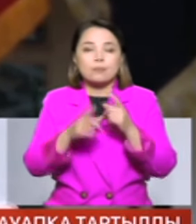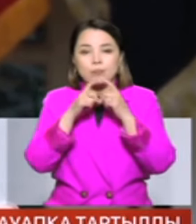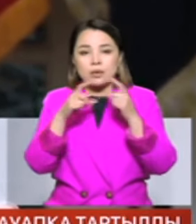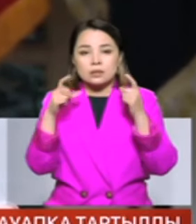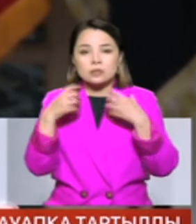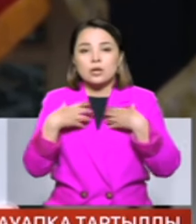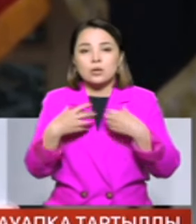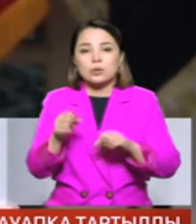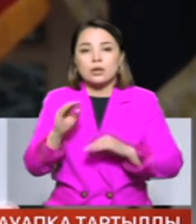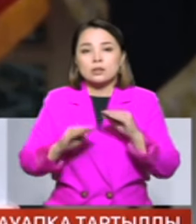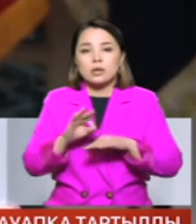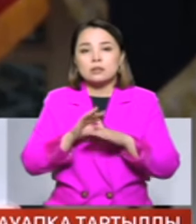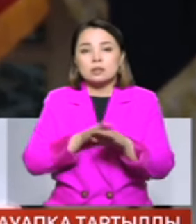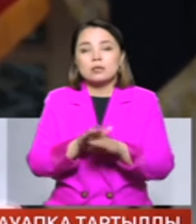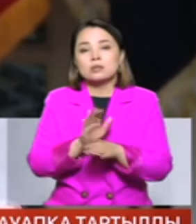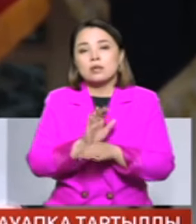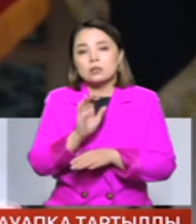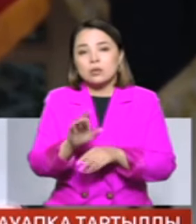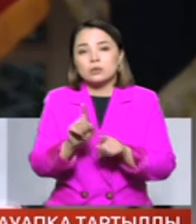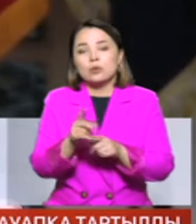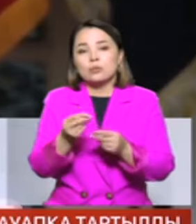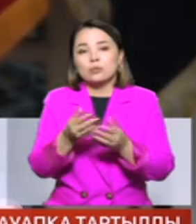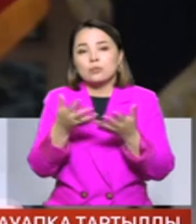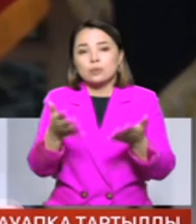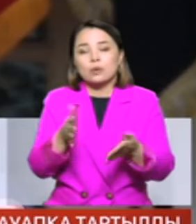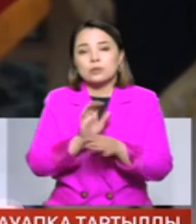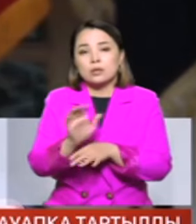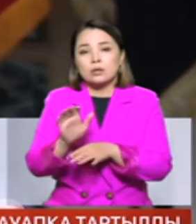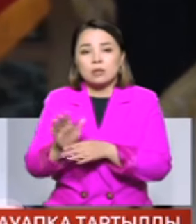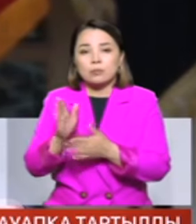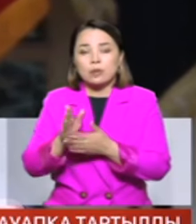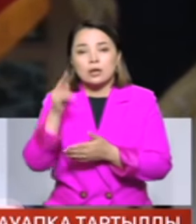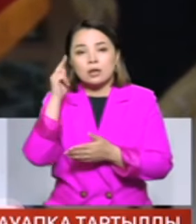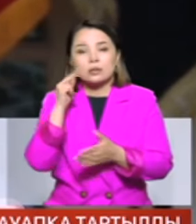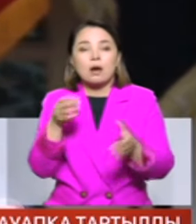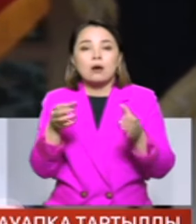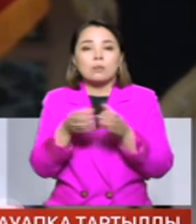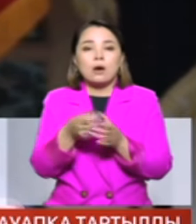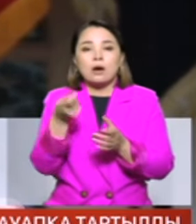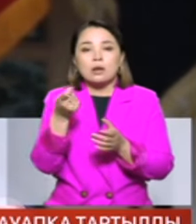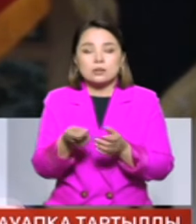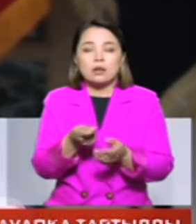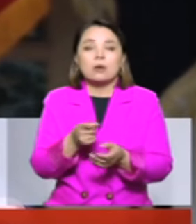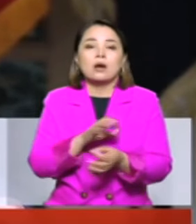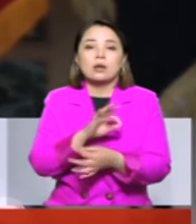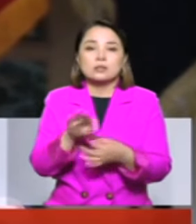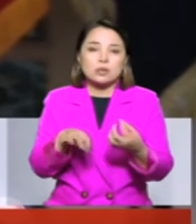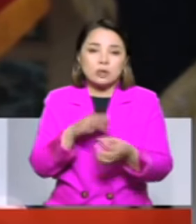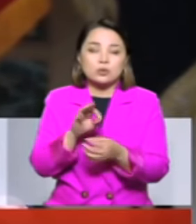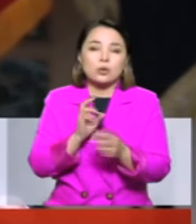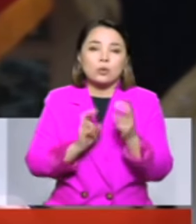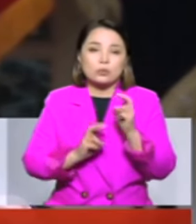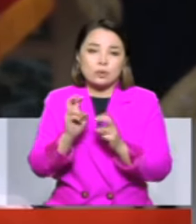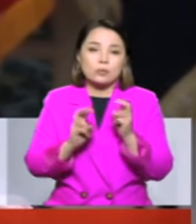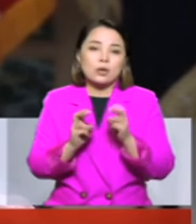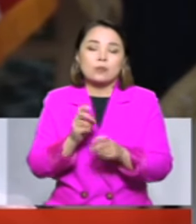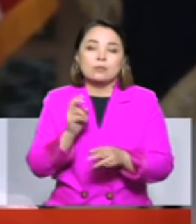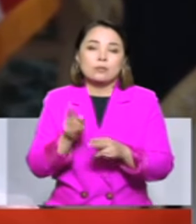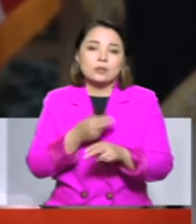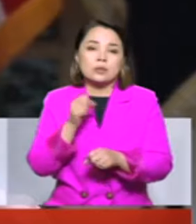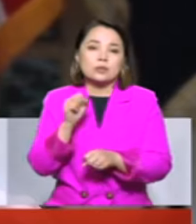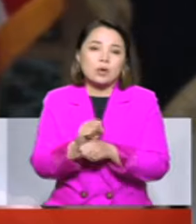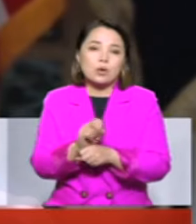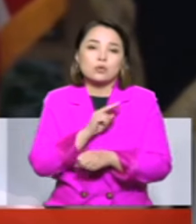сақтау жабдықтарын шығарған үшін қомақты субсидия бөліп келді. Осылайша қытайлық компаниялар арзан және артық өнімді тоқтаусыз шығарып, әлемдік нарықты